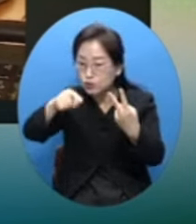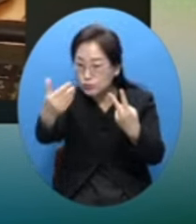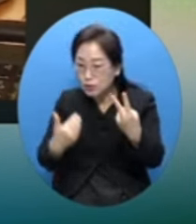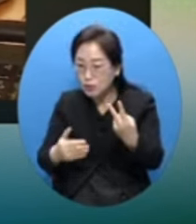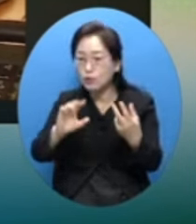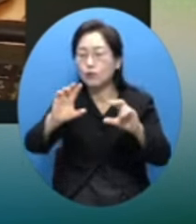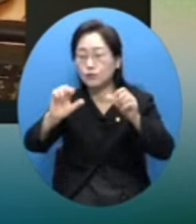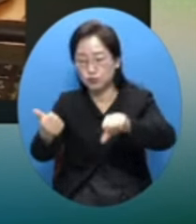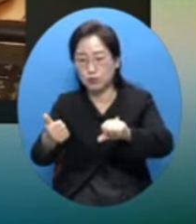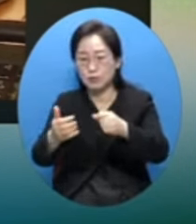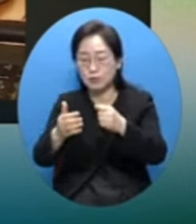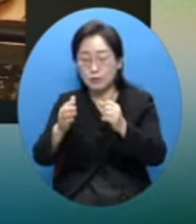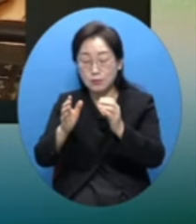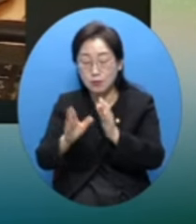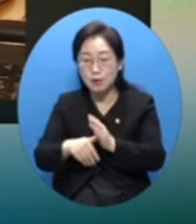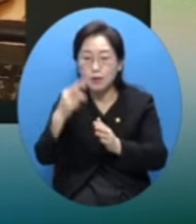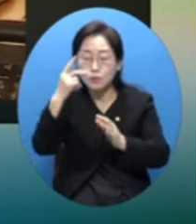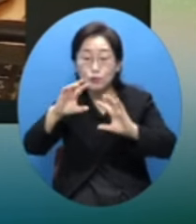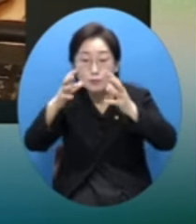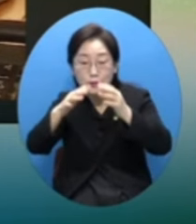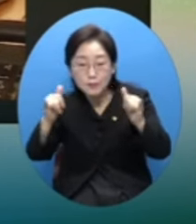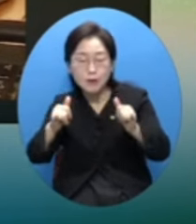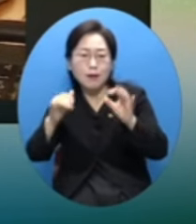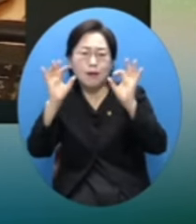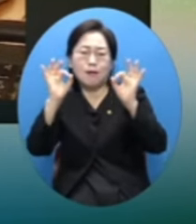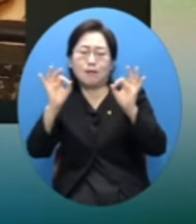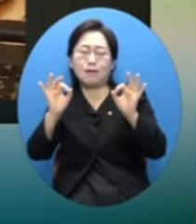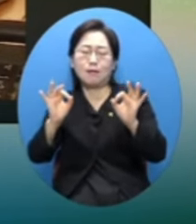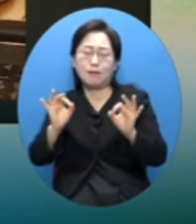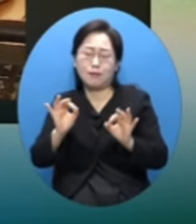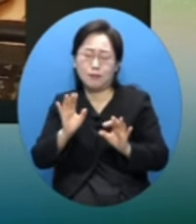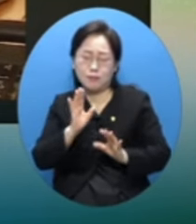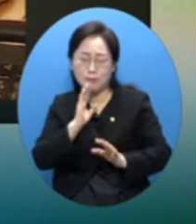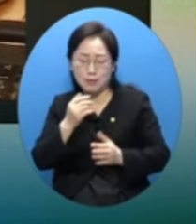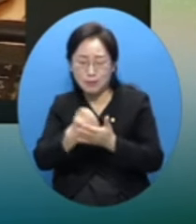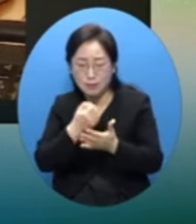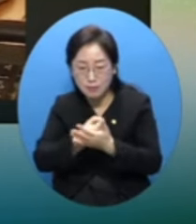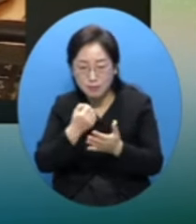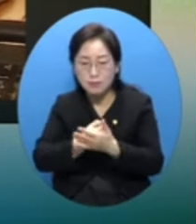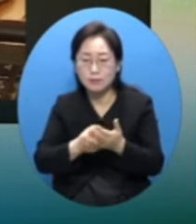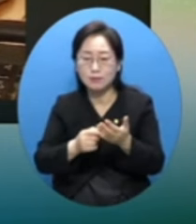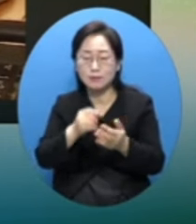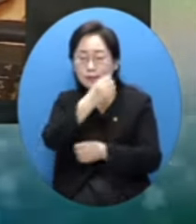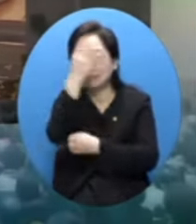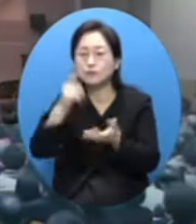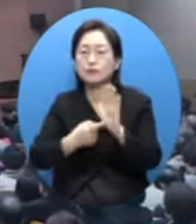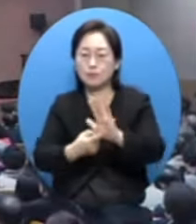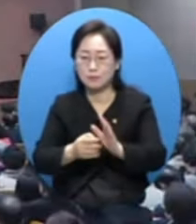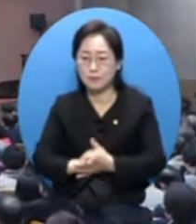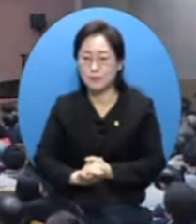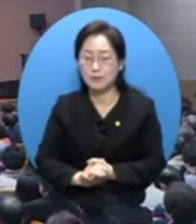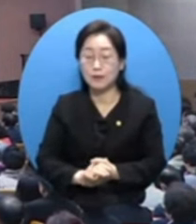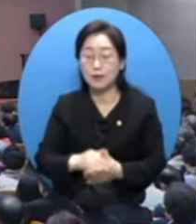뉴스가이이 분의 죽음을 애도하면서 대서 특별했습니다 그런데